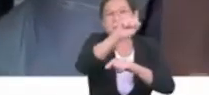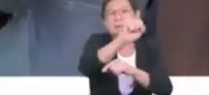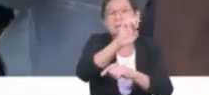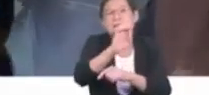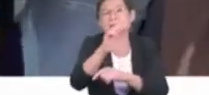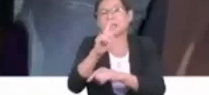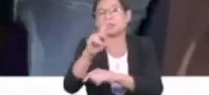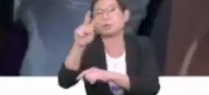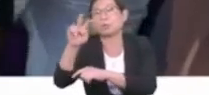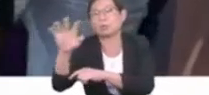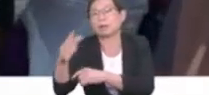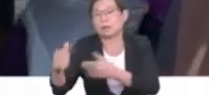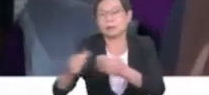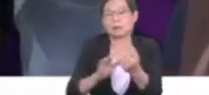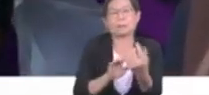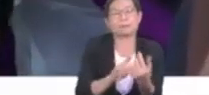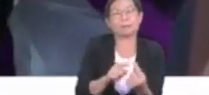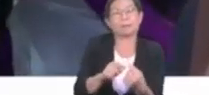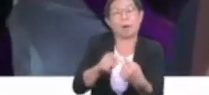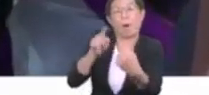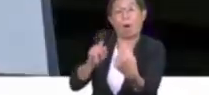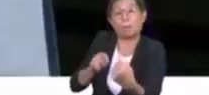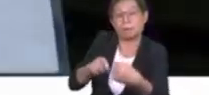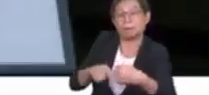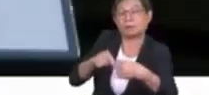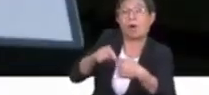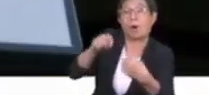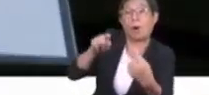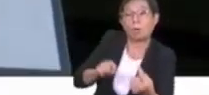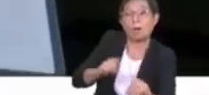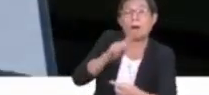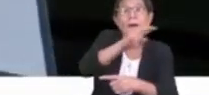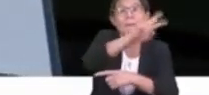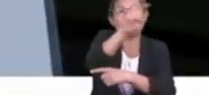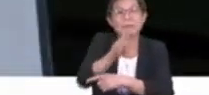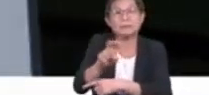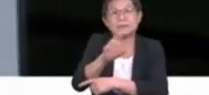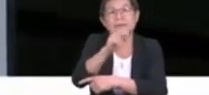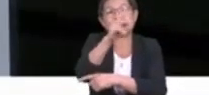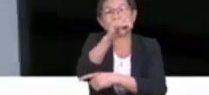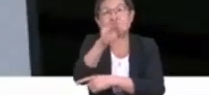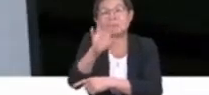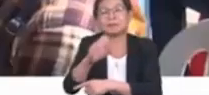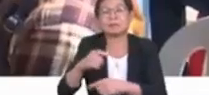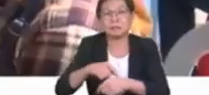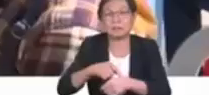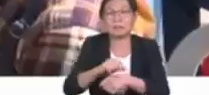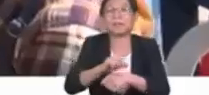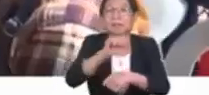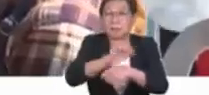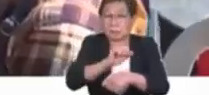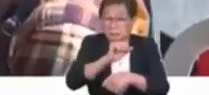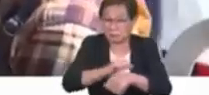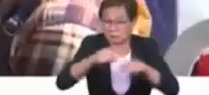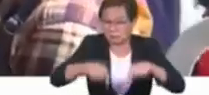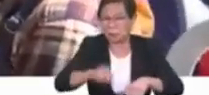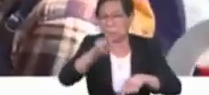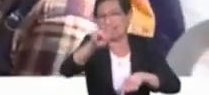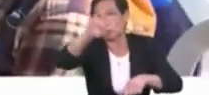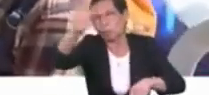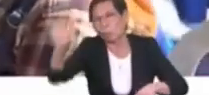dengan Pizza dan KFC. Kami beroperasi selama 24 jam. Okey, plus tu untuk